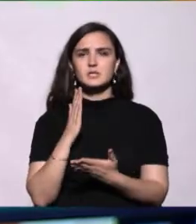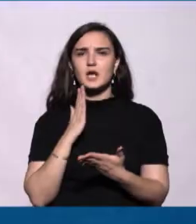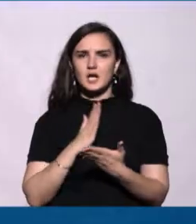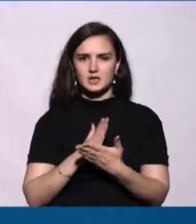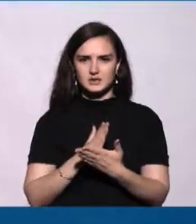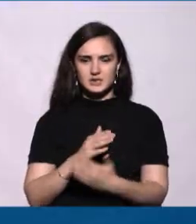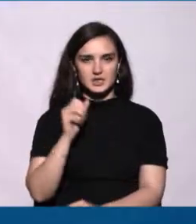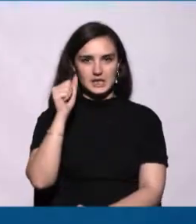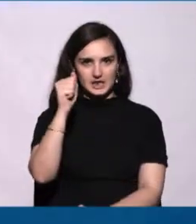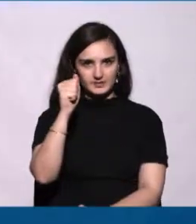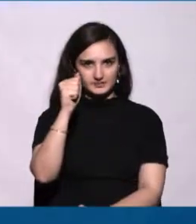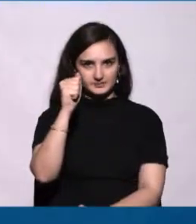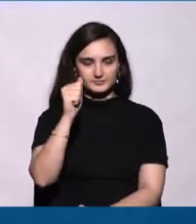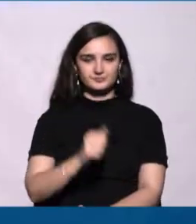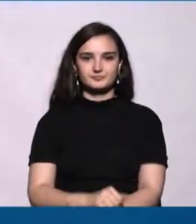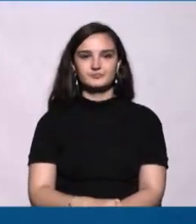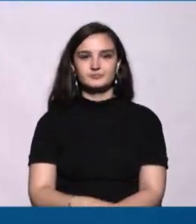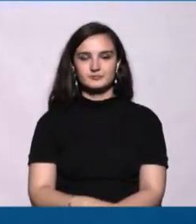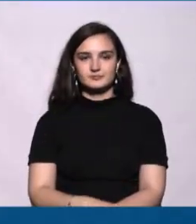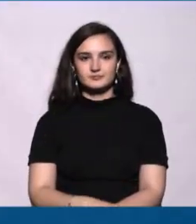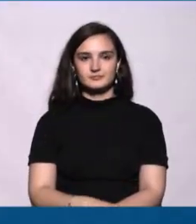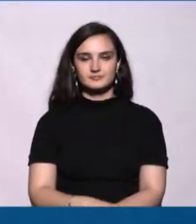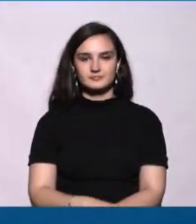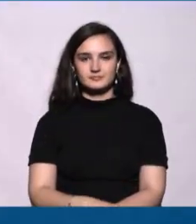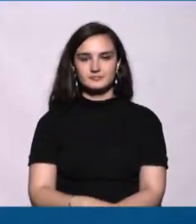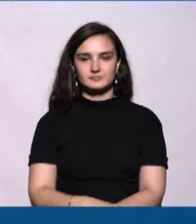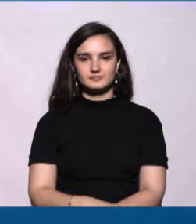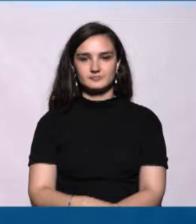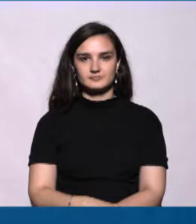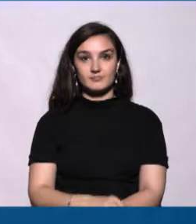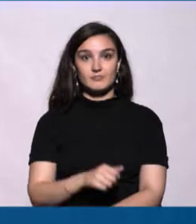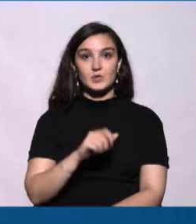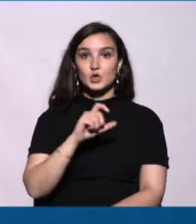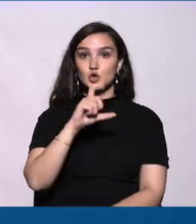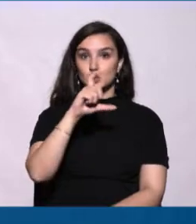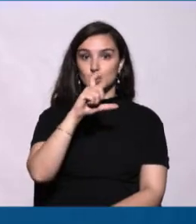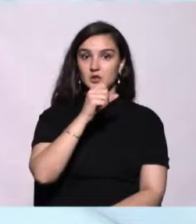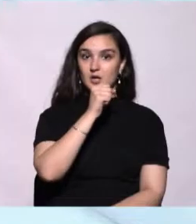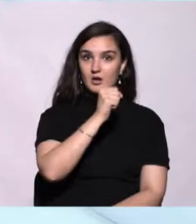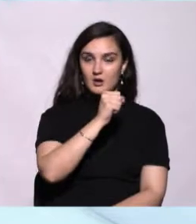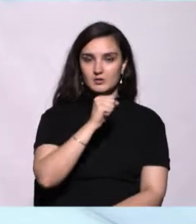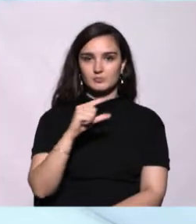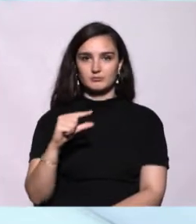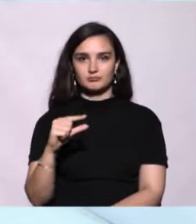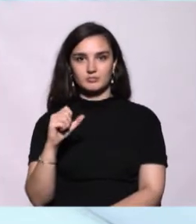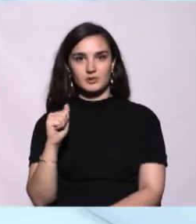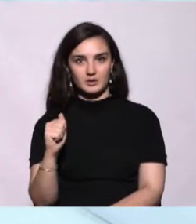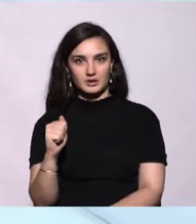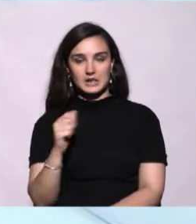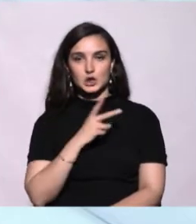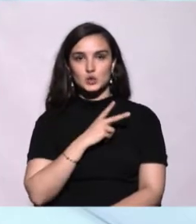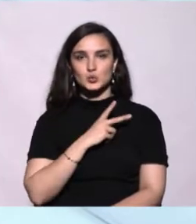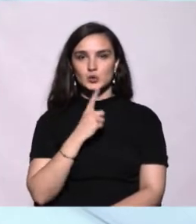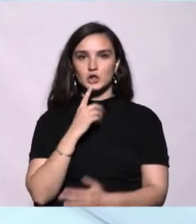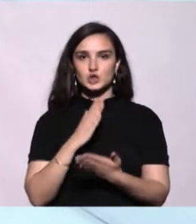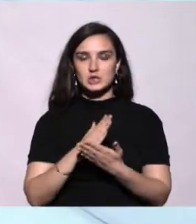is A. A. Capital A. And small a. ინგლისურ ენაში